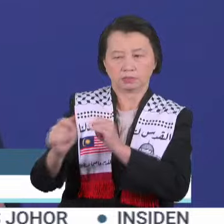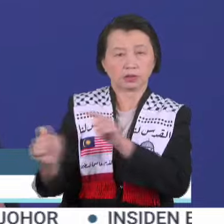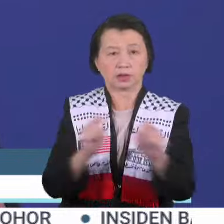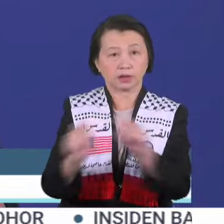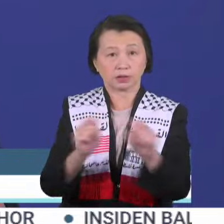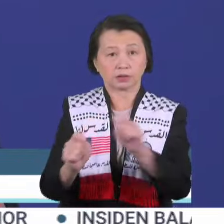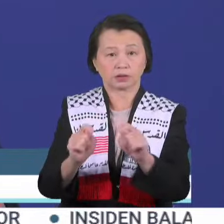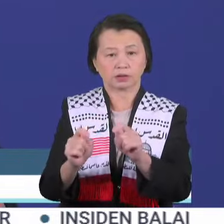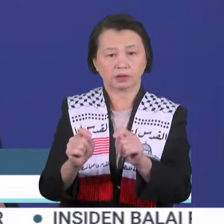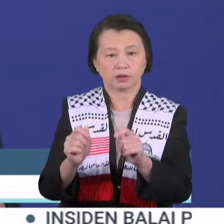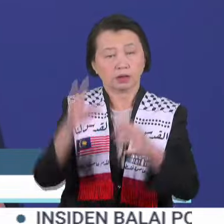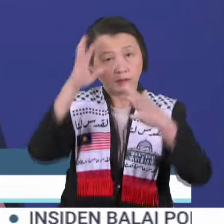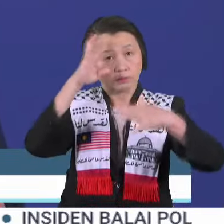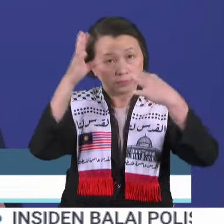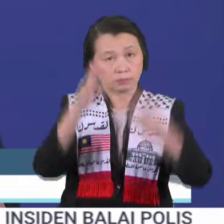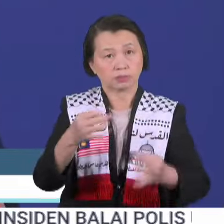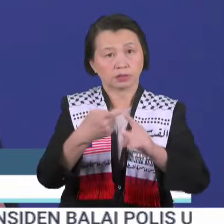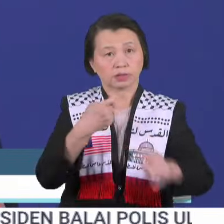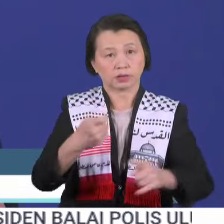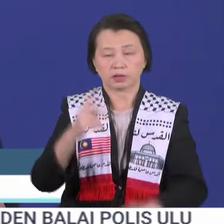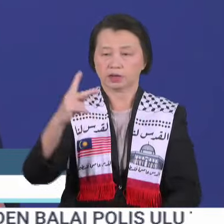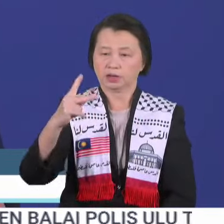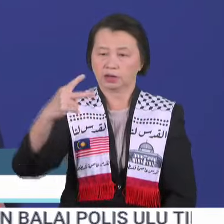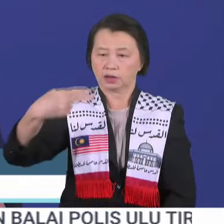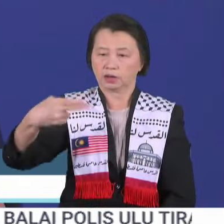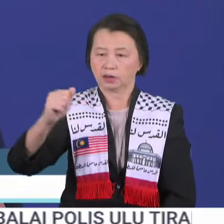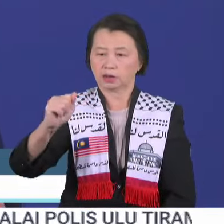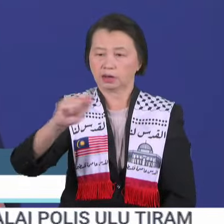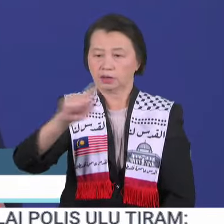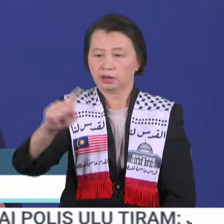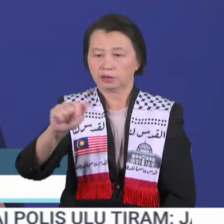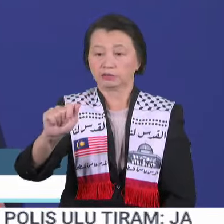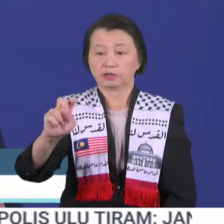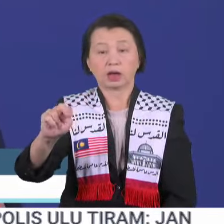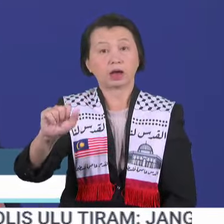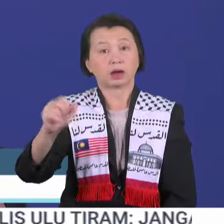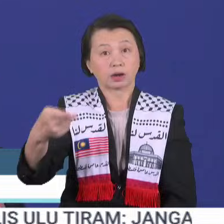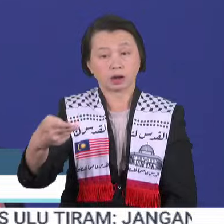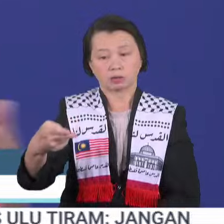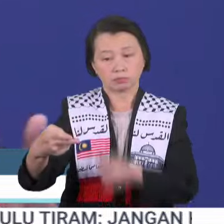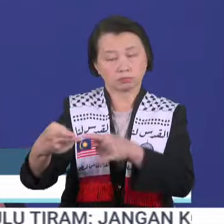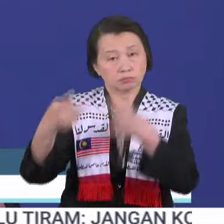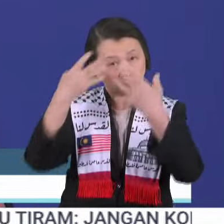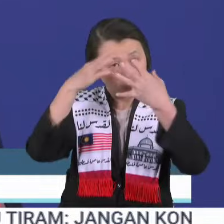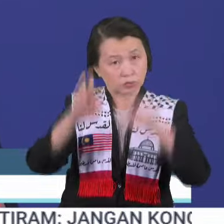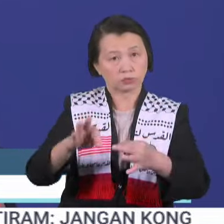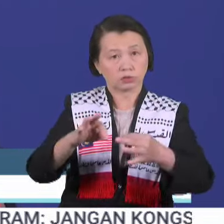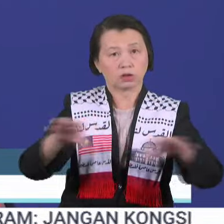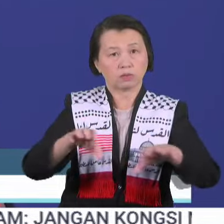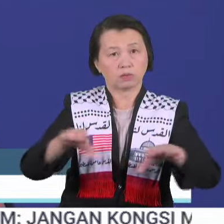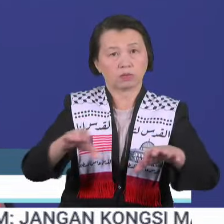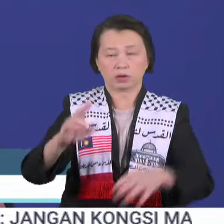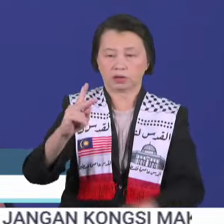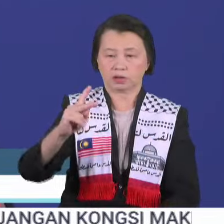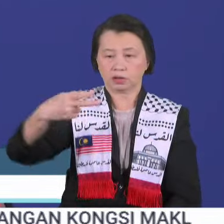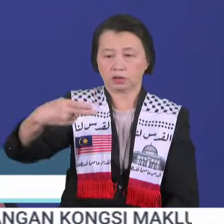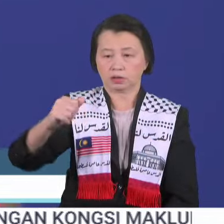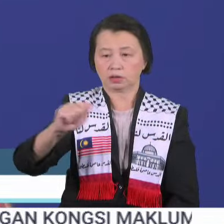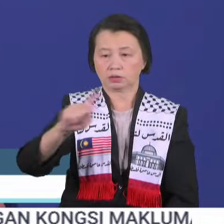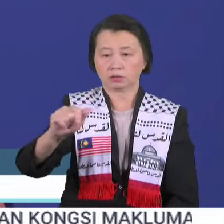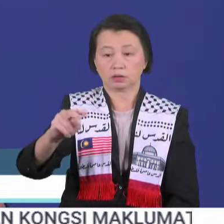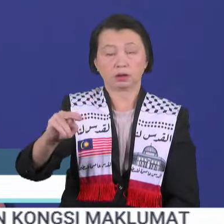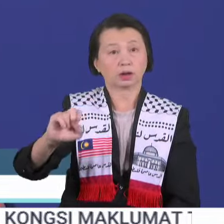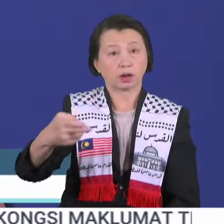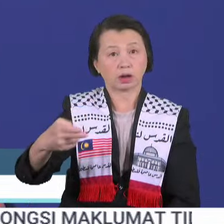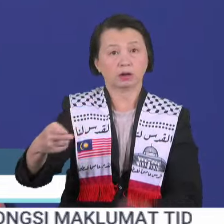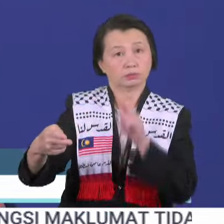juga keputusan daripada Khazanah, sebab ini merupakan satu keputusan yang dibuat oleh Khazanah, dan